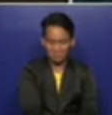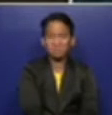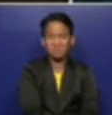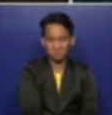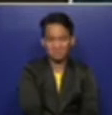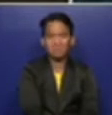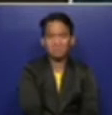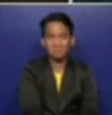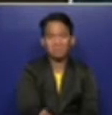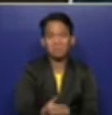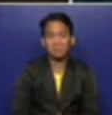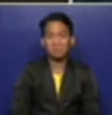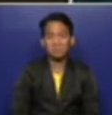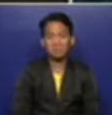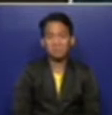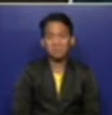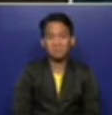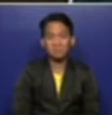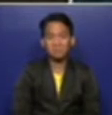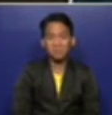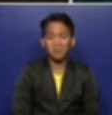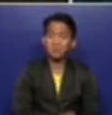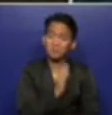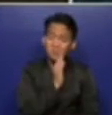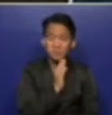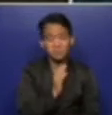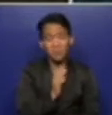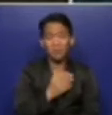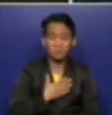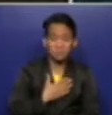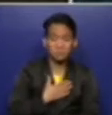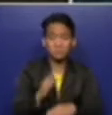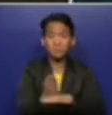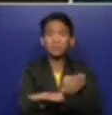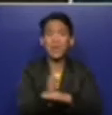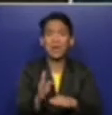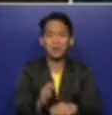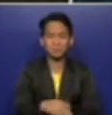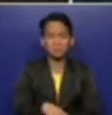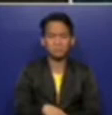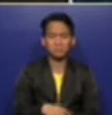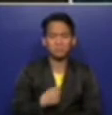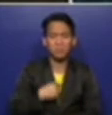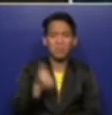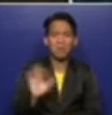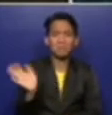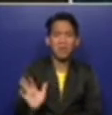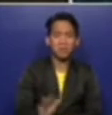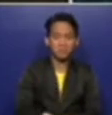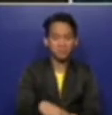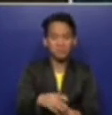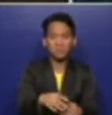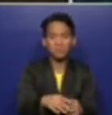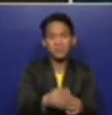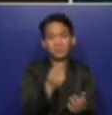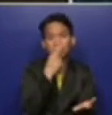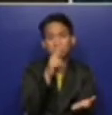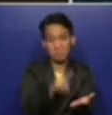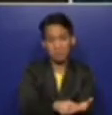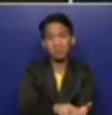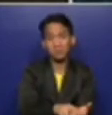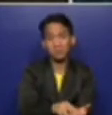ำเป็นก็แจ้งเป็นลายลักษณ์อักษรมาและที่สำคัญครับผมขออนุญาตกราบเรียนท่านประธานด้วยความเคาร